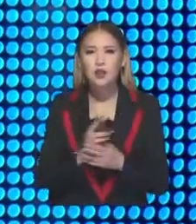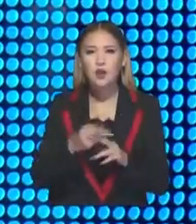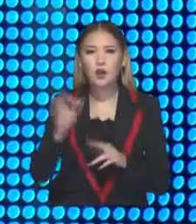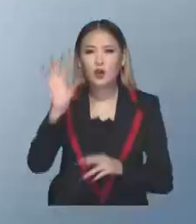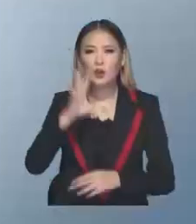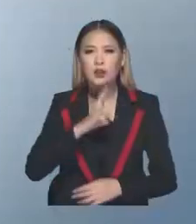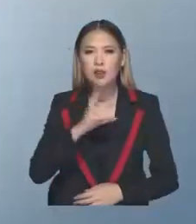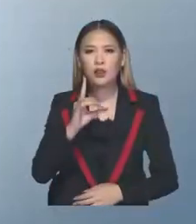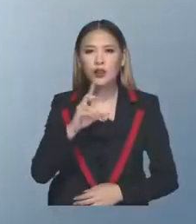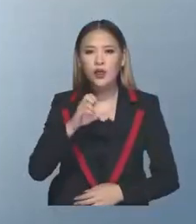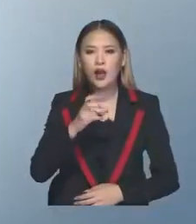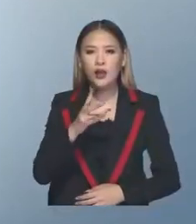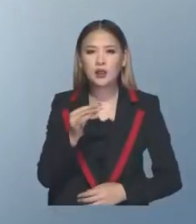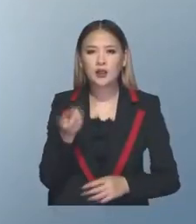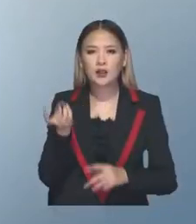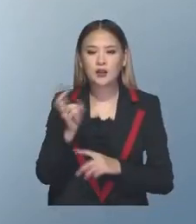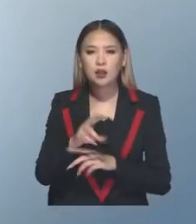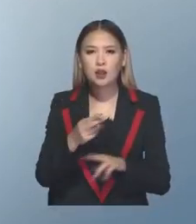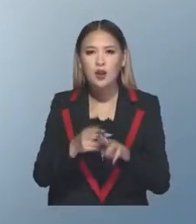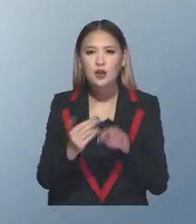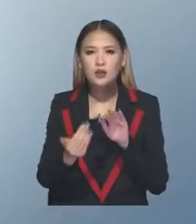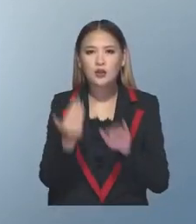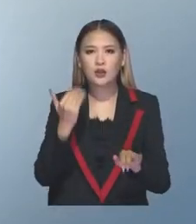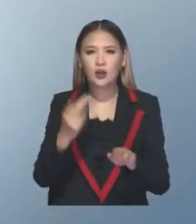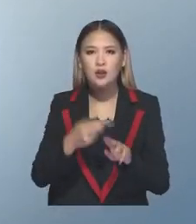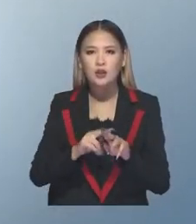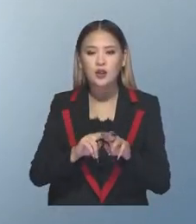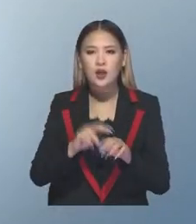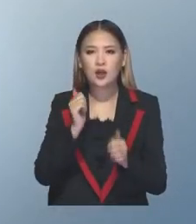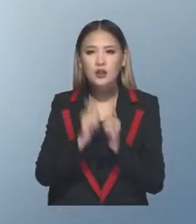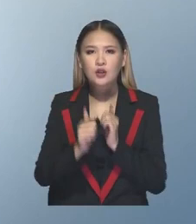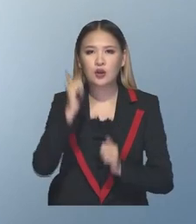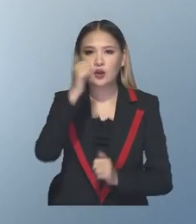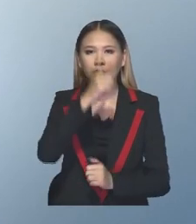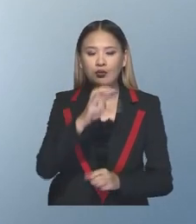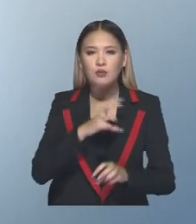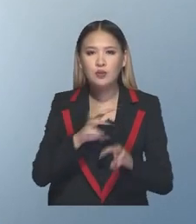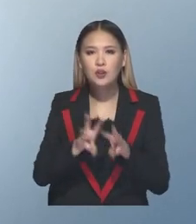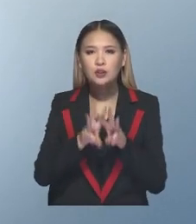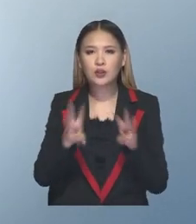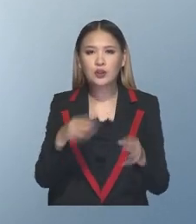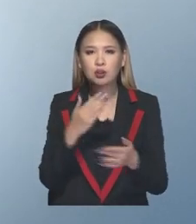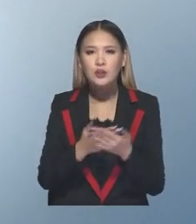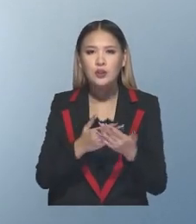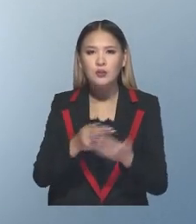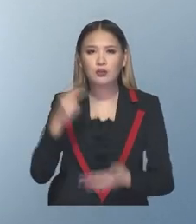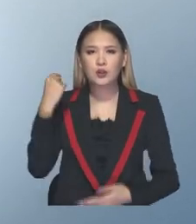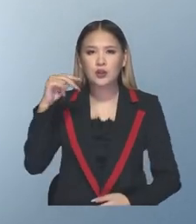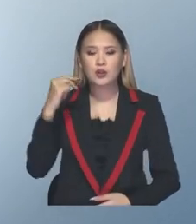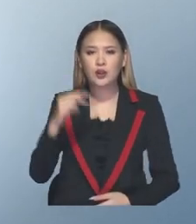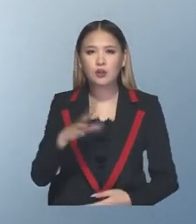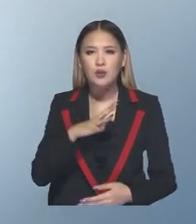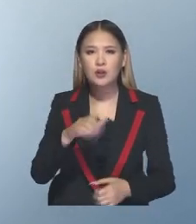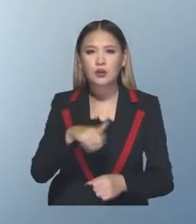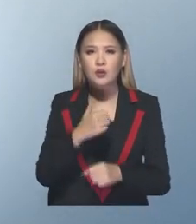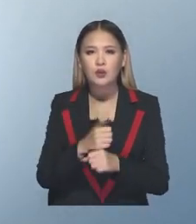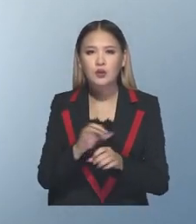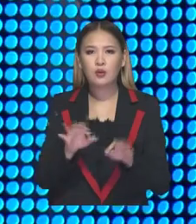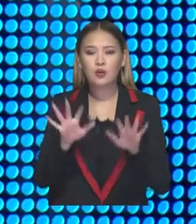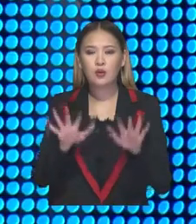Дархан Қыдырәлі келді. Ол бұған дейін әр жылдары білім және ғылым министрінің кеңесшісі, президент баспасөз хатшысының